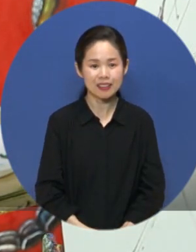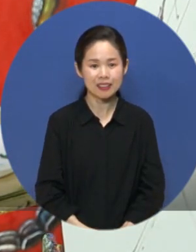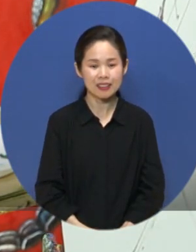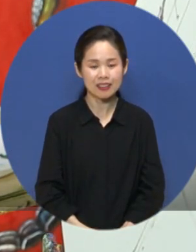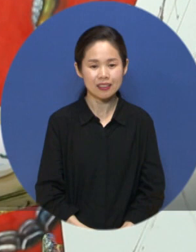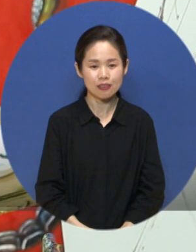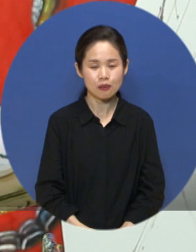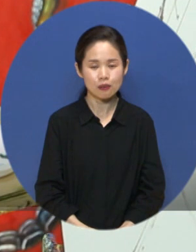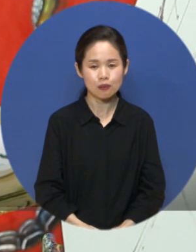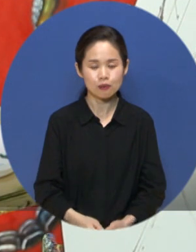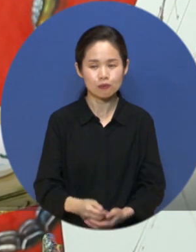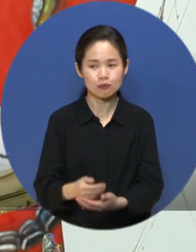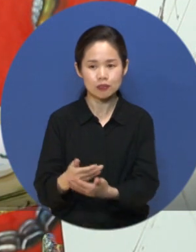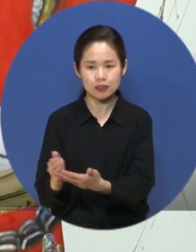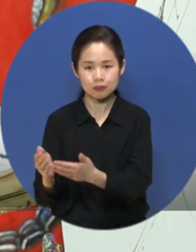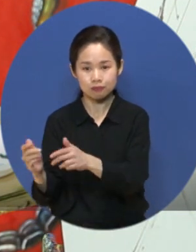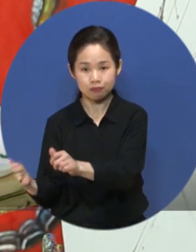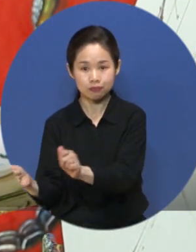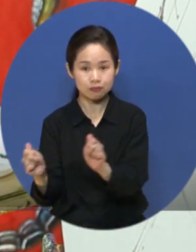그랬더니